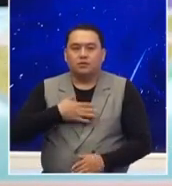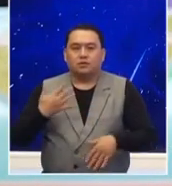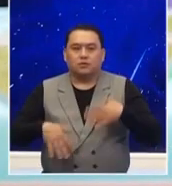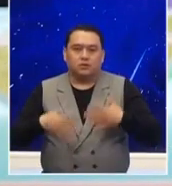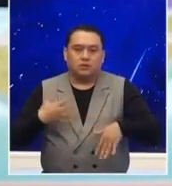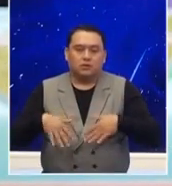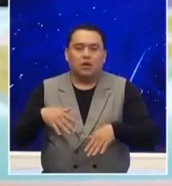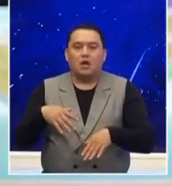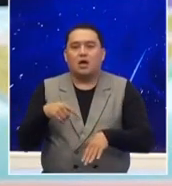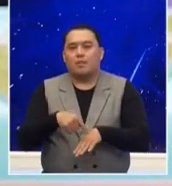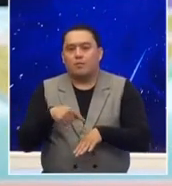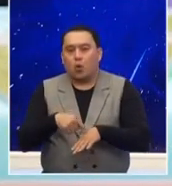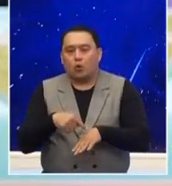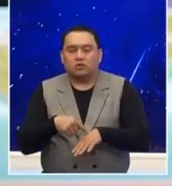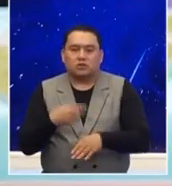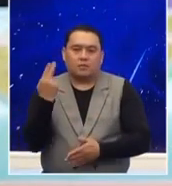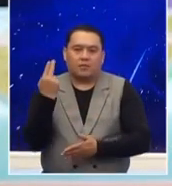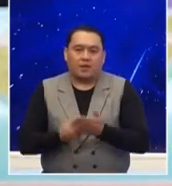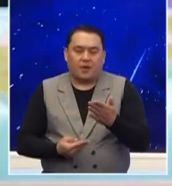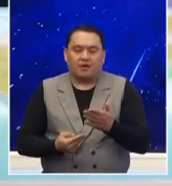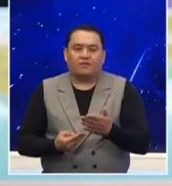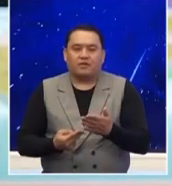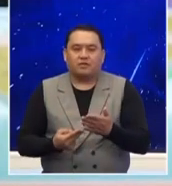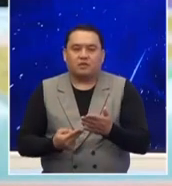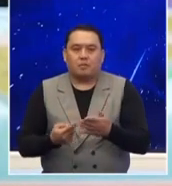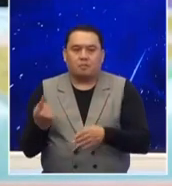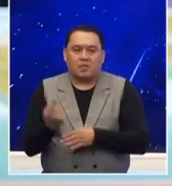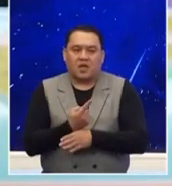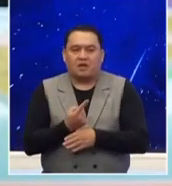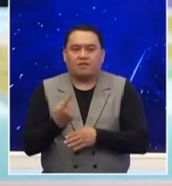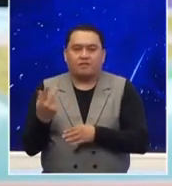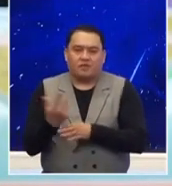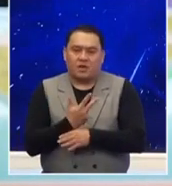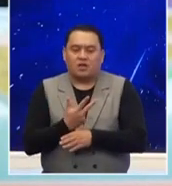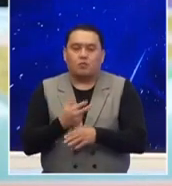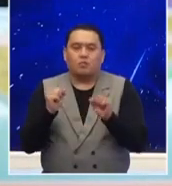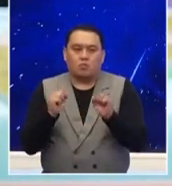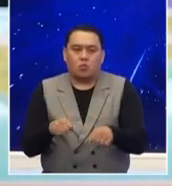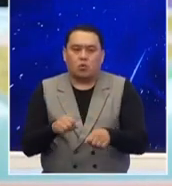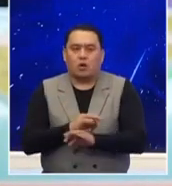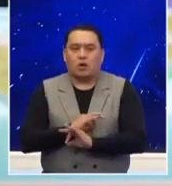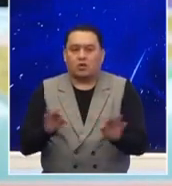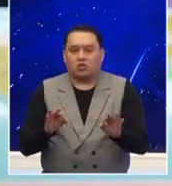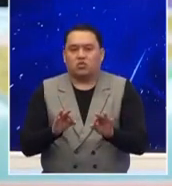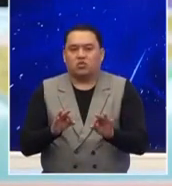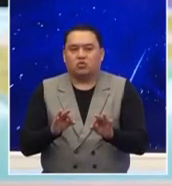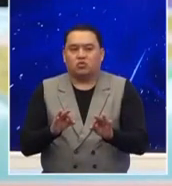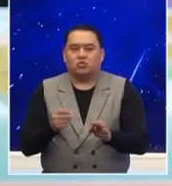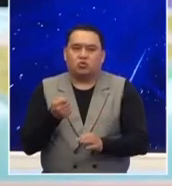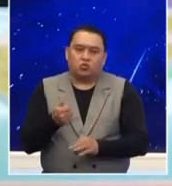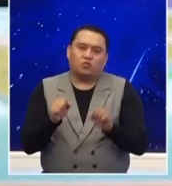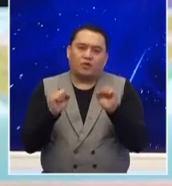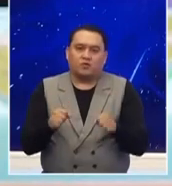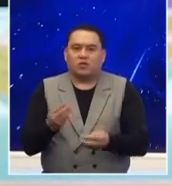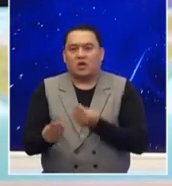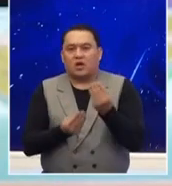эмоции, и поэтому немножко она была провальной. В принципе, и первая партия, и третья можно записать в отличный плюс. Чуть-чуть, может, не